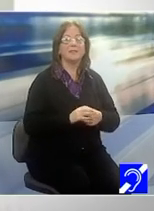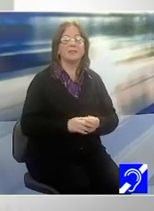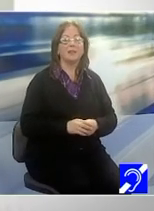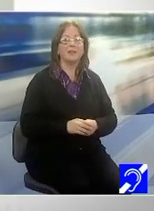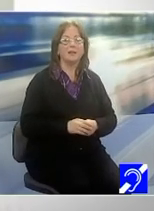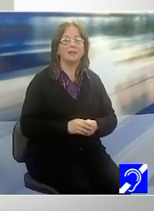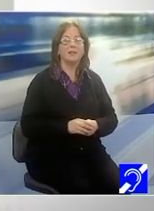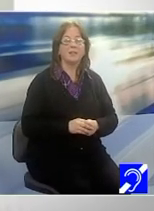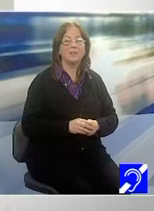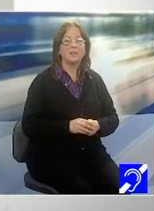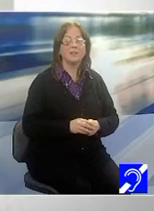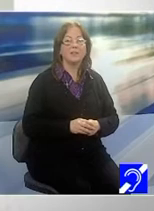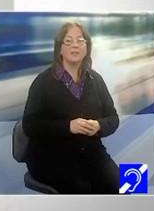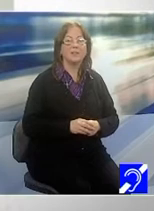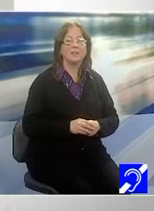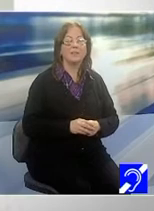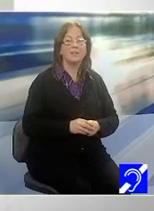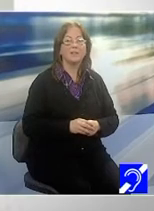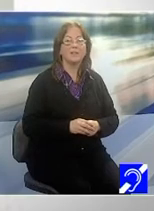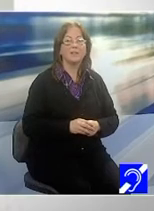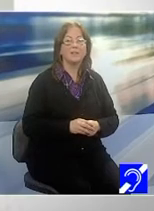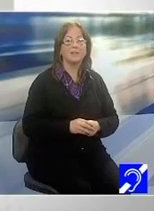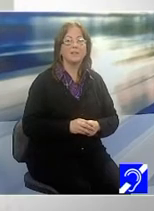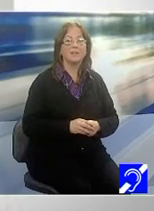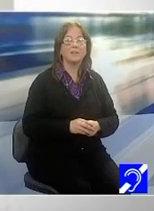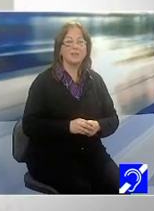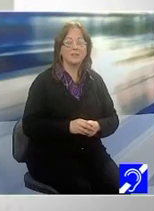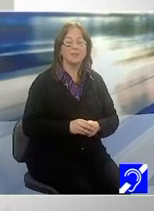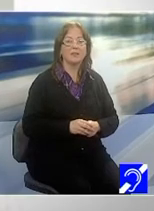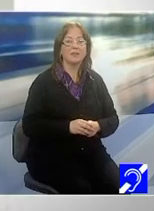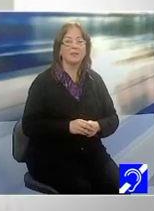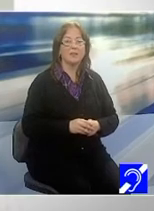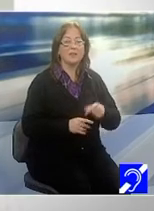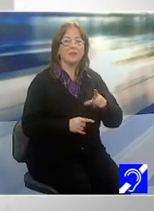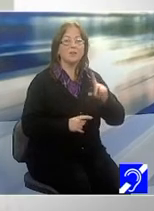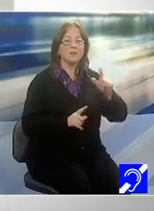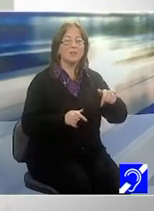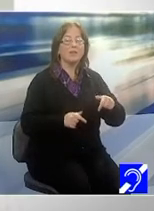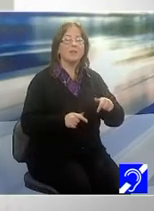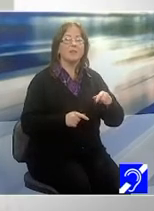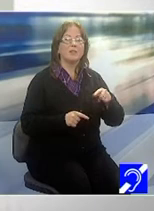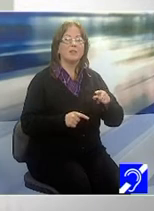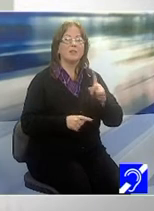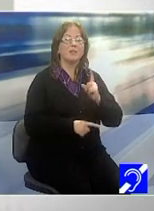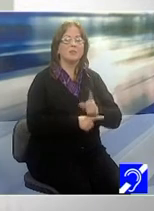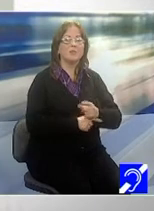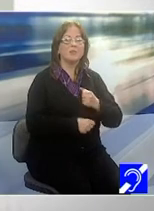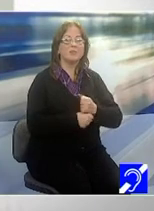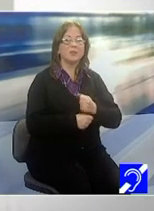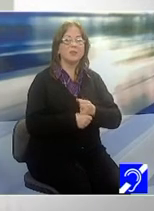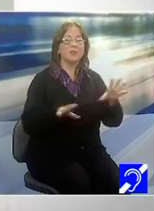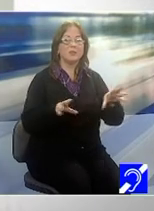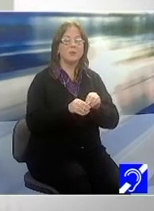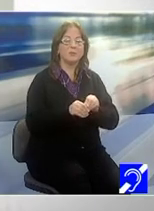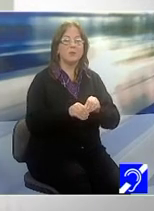noi experți și... Pentru că va trebui să lucreze cu oamenii aceștia. Pe până în alta avea nevoie de voturi. Avea nevoie de voturi, exact.